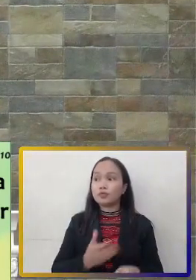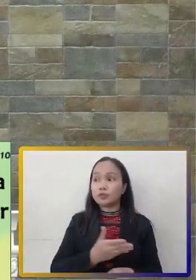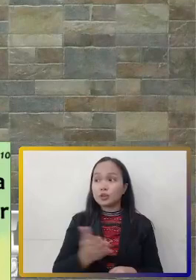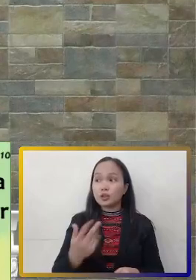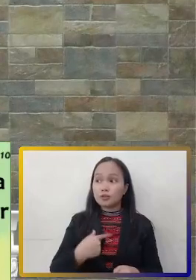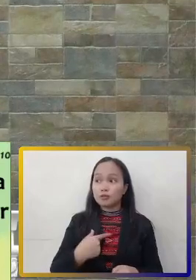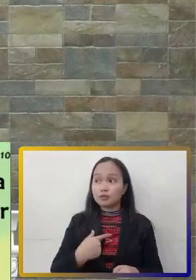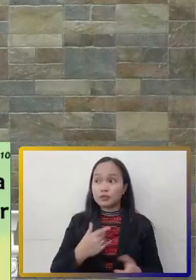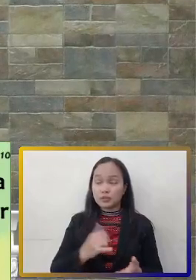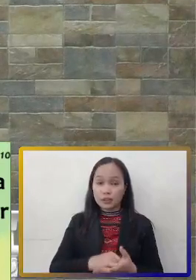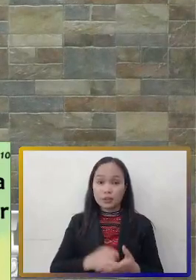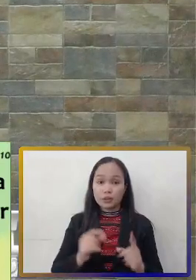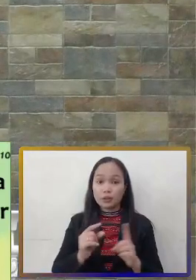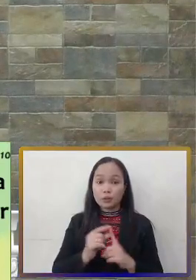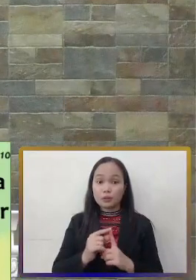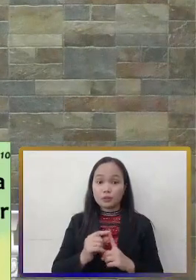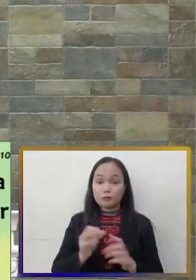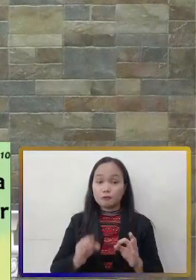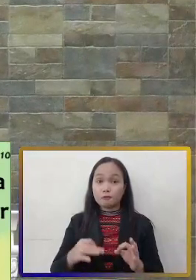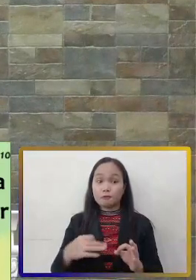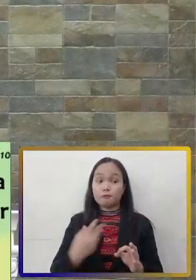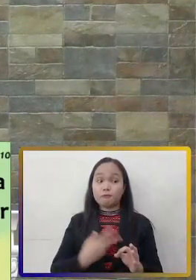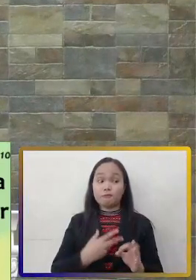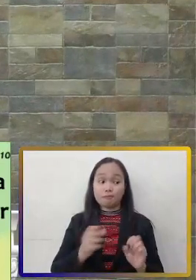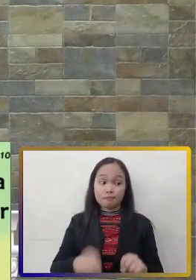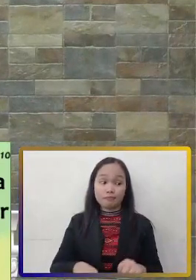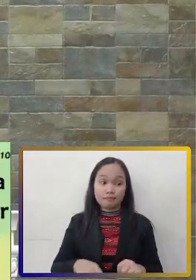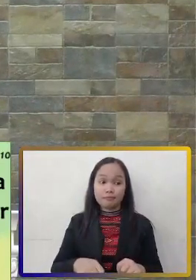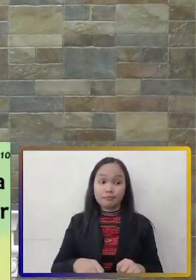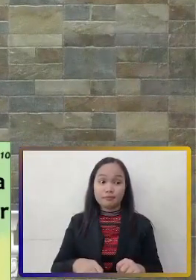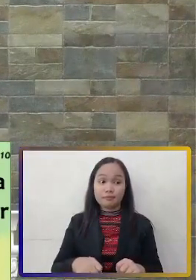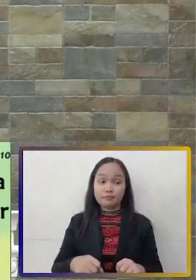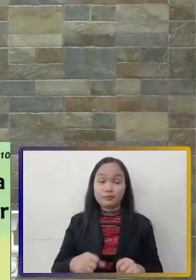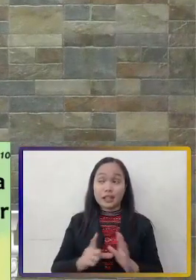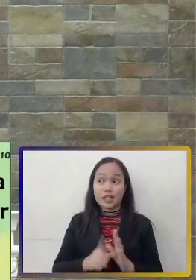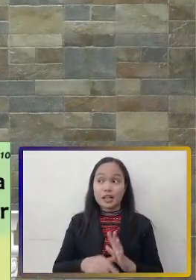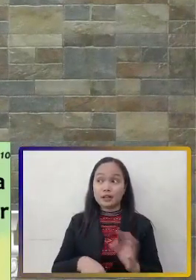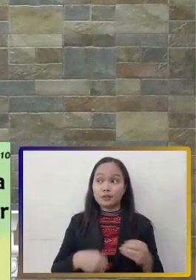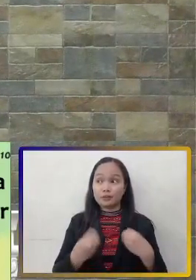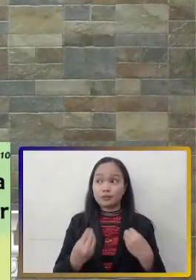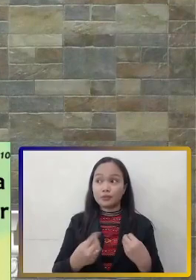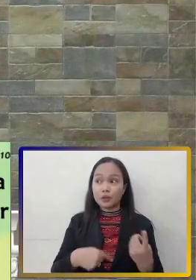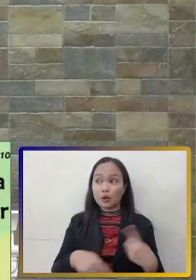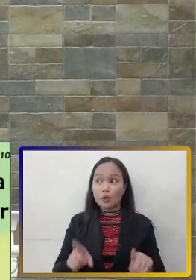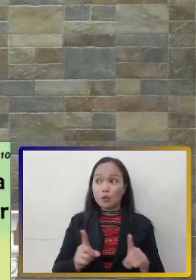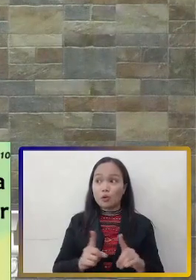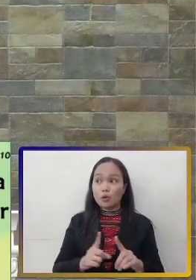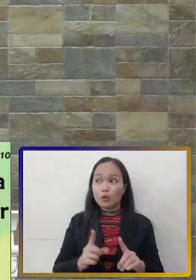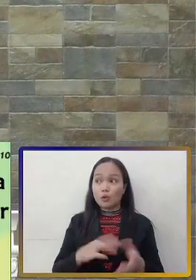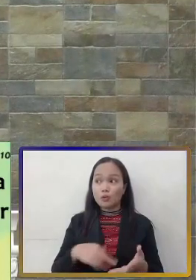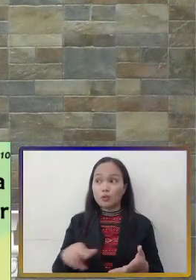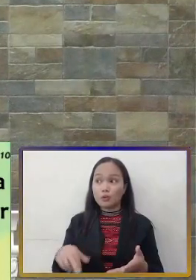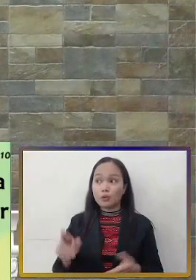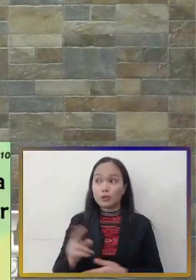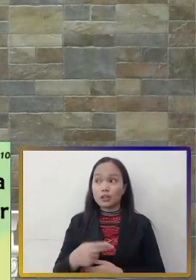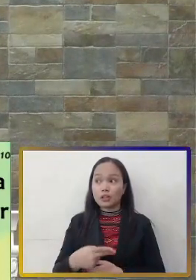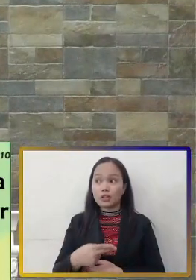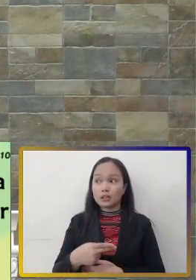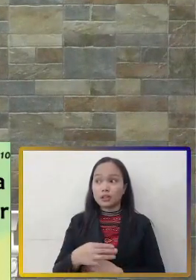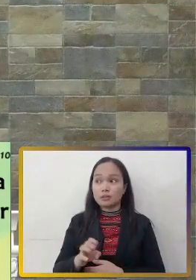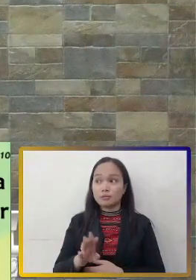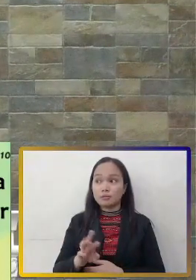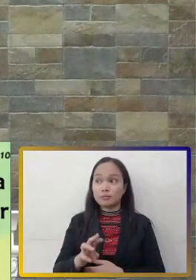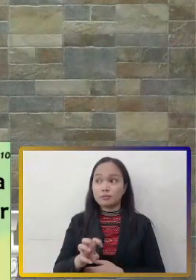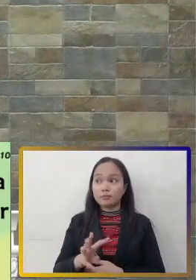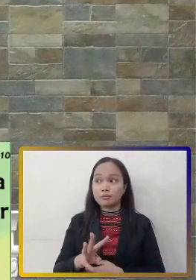yan, para hindi na tayo pumunta mamaya doon sa Hebrews chapter 10, chapter 11, verse number 10, makikita niyo po